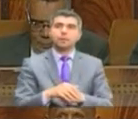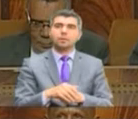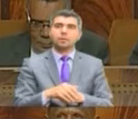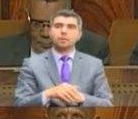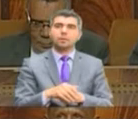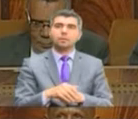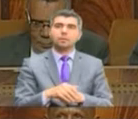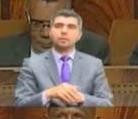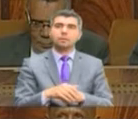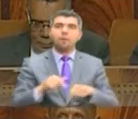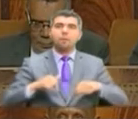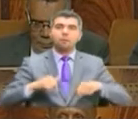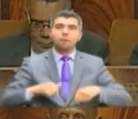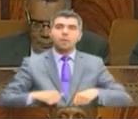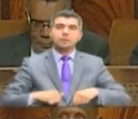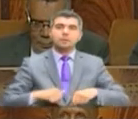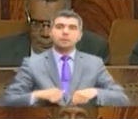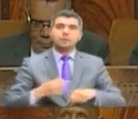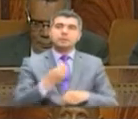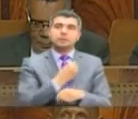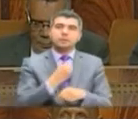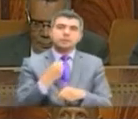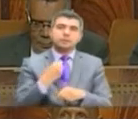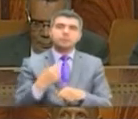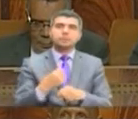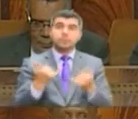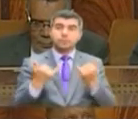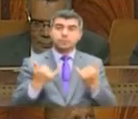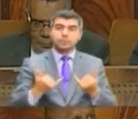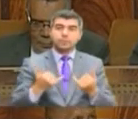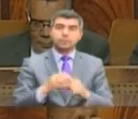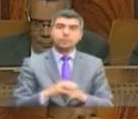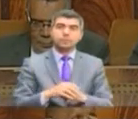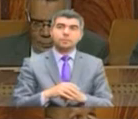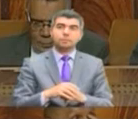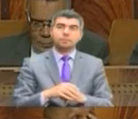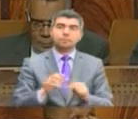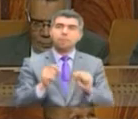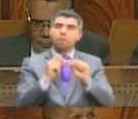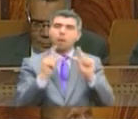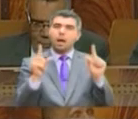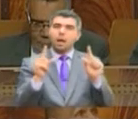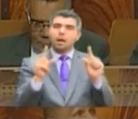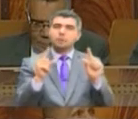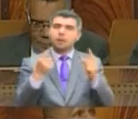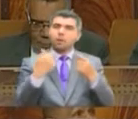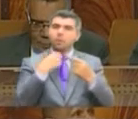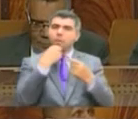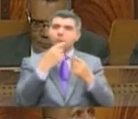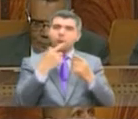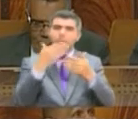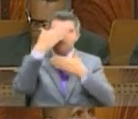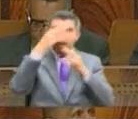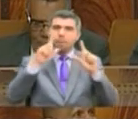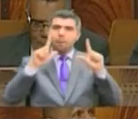السيد الوزير المحترم، احنا اليوم بغينا نوضحوا غير للمغاربه والراي العام هادشي